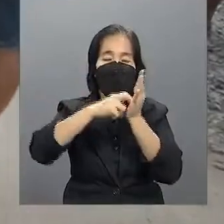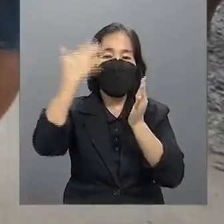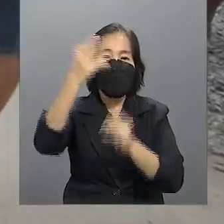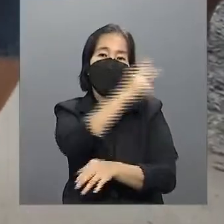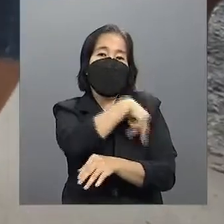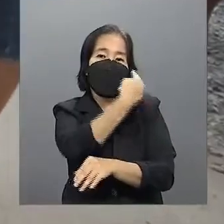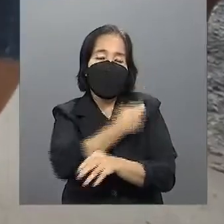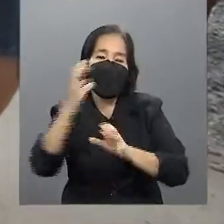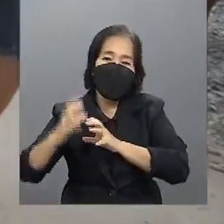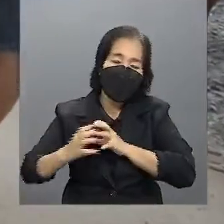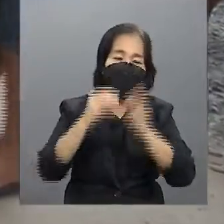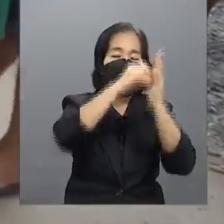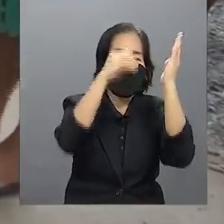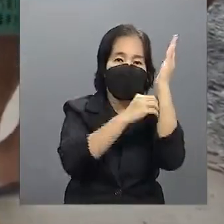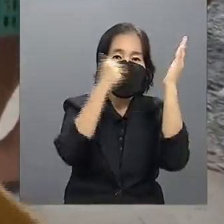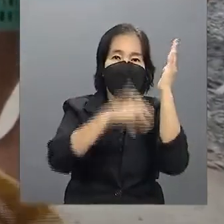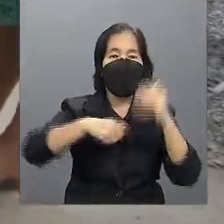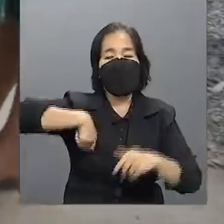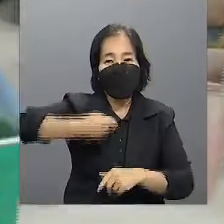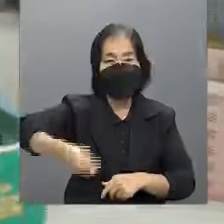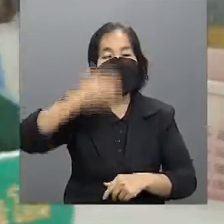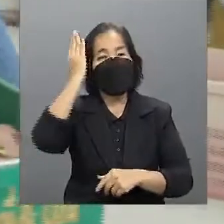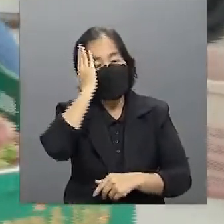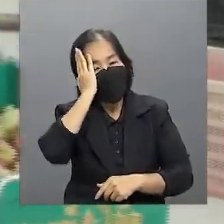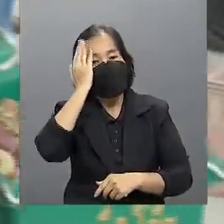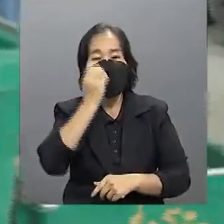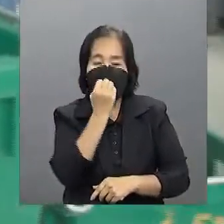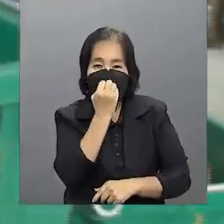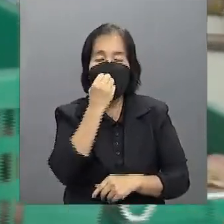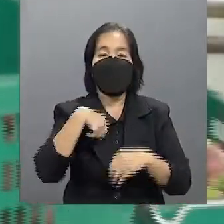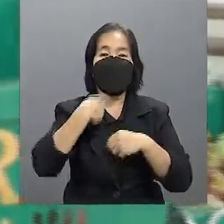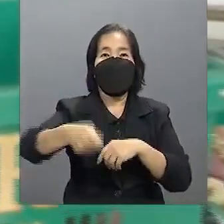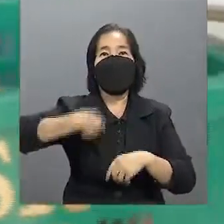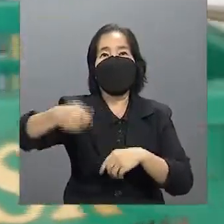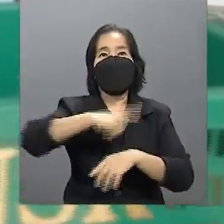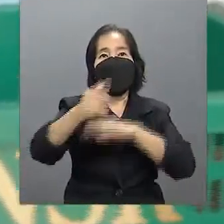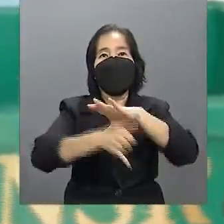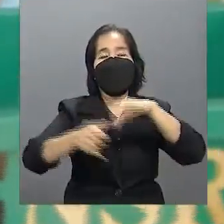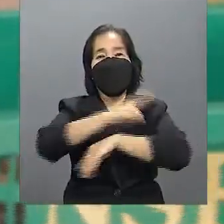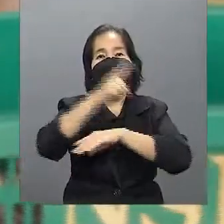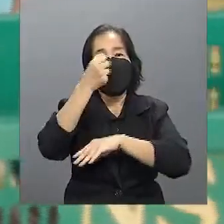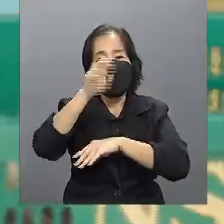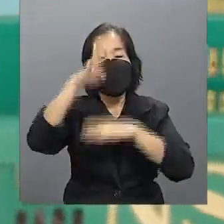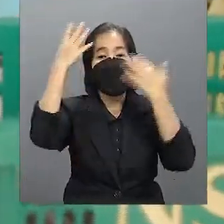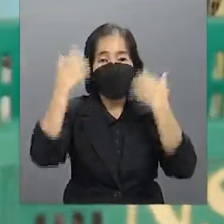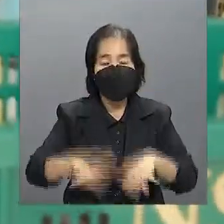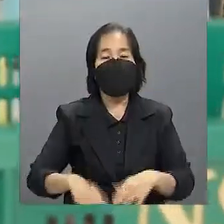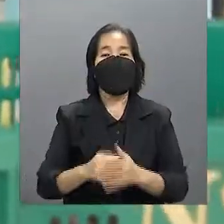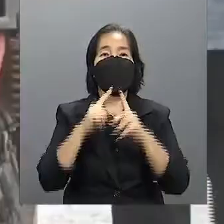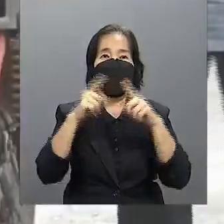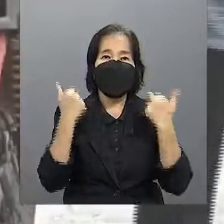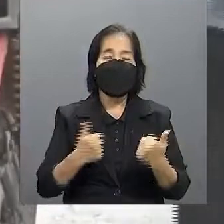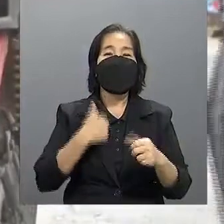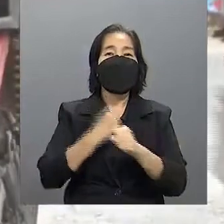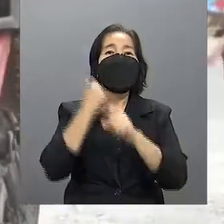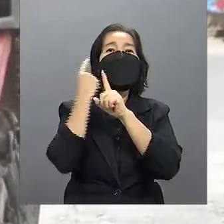ออกค่าใช้จ่ายทั้งเรื่องที่พักค่าอาหารในช่วงกักตัวเป็นเวลา14วันแต่ทางลงพร้อมปฏิบัติและให้ราคาที่เป็นธร